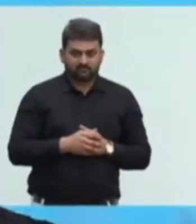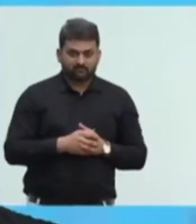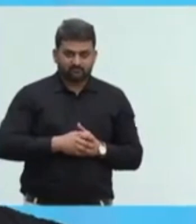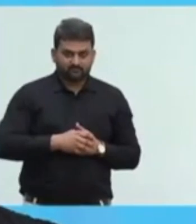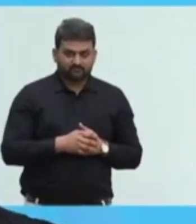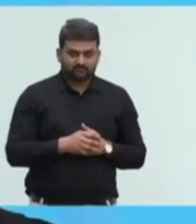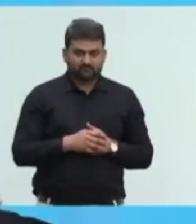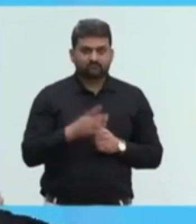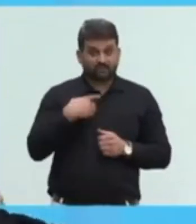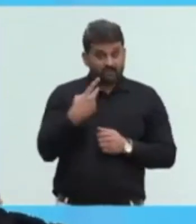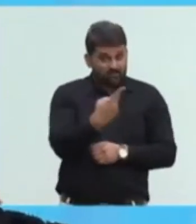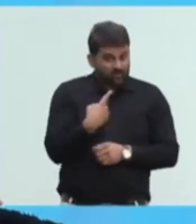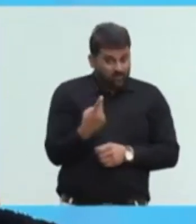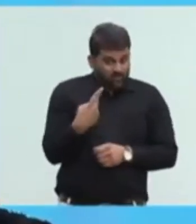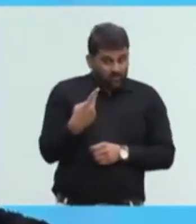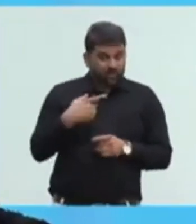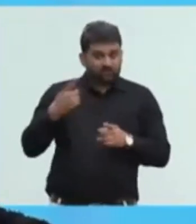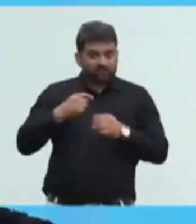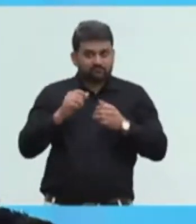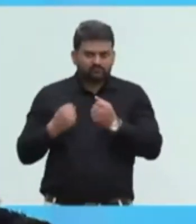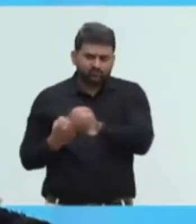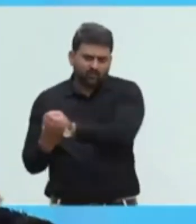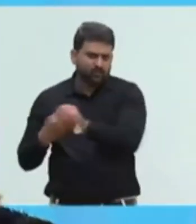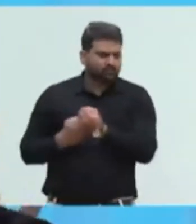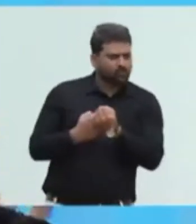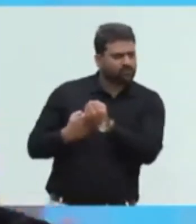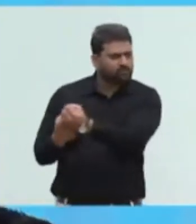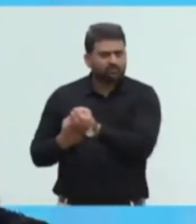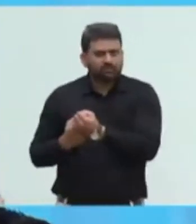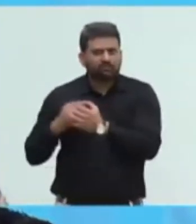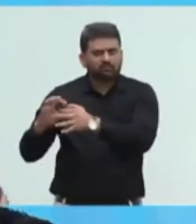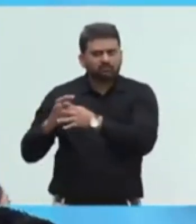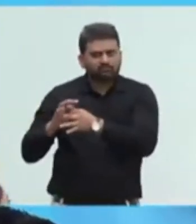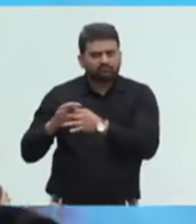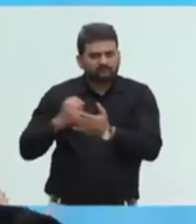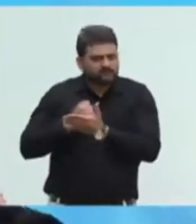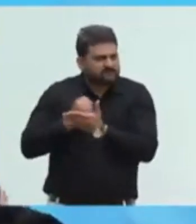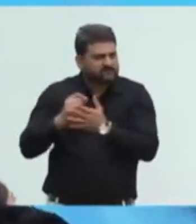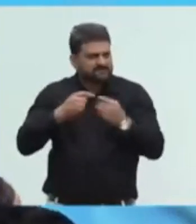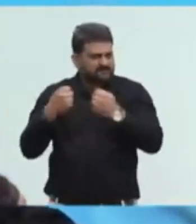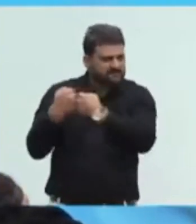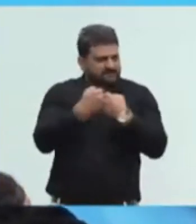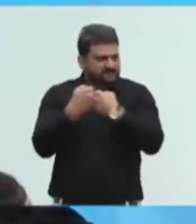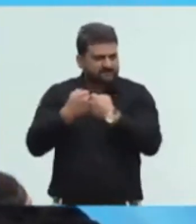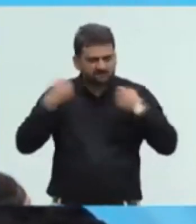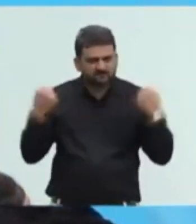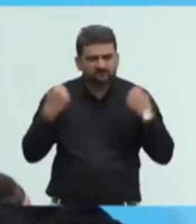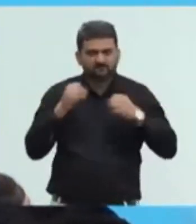फाल हम तोड़ों हम थोड़ा थप्पड़ खाते हैं अमित और पौष्टिक शशांक वाइट